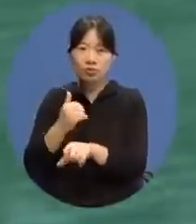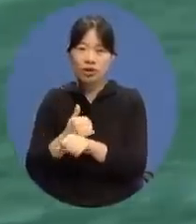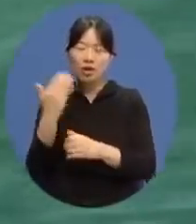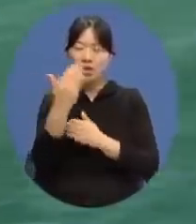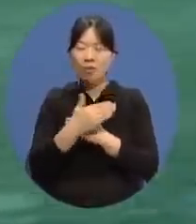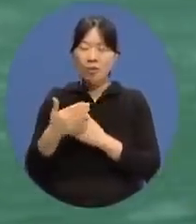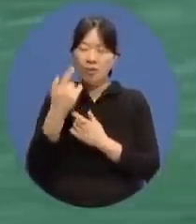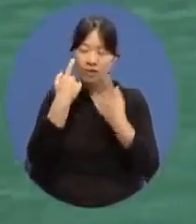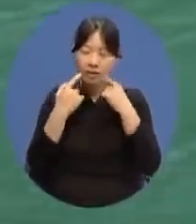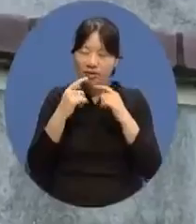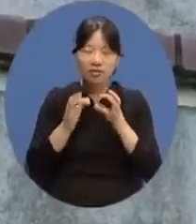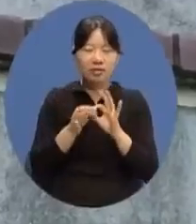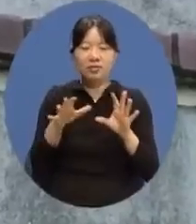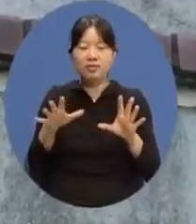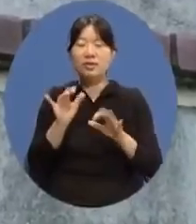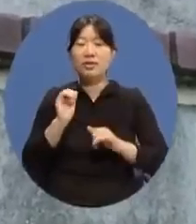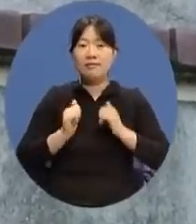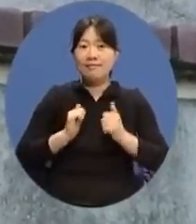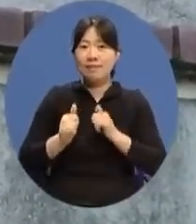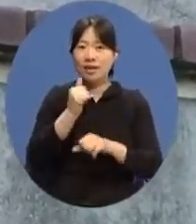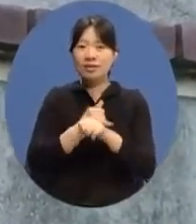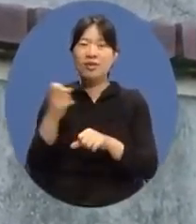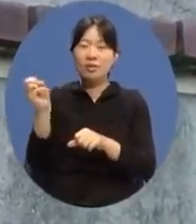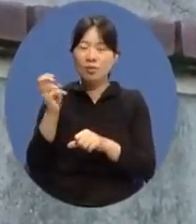뛰고 또 뜁니다.